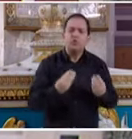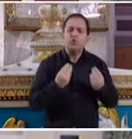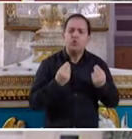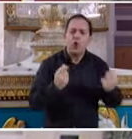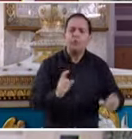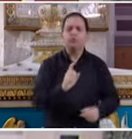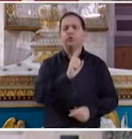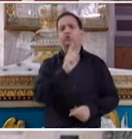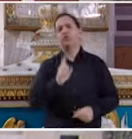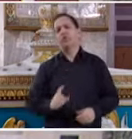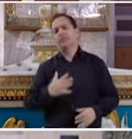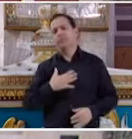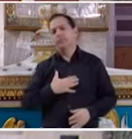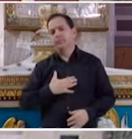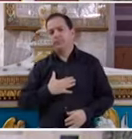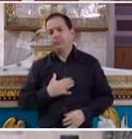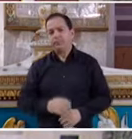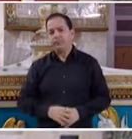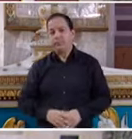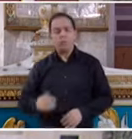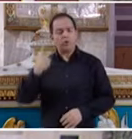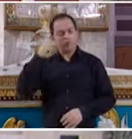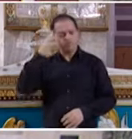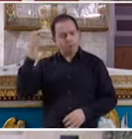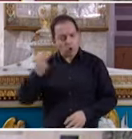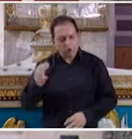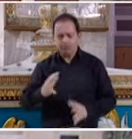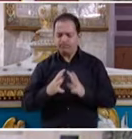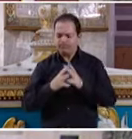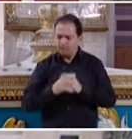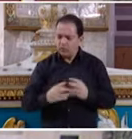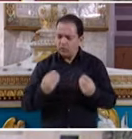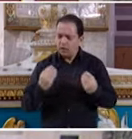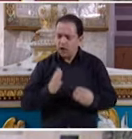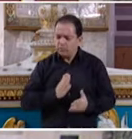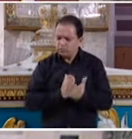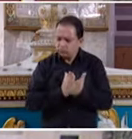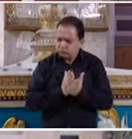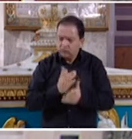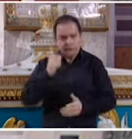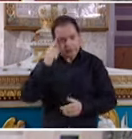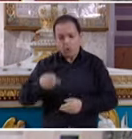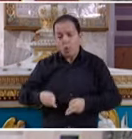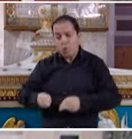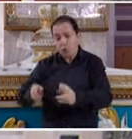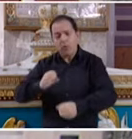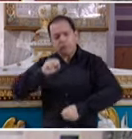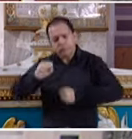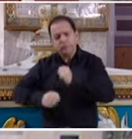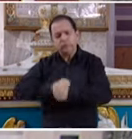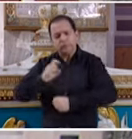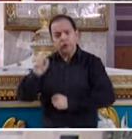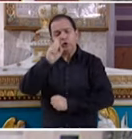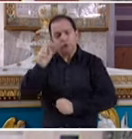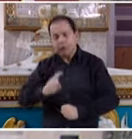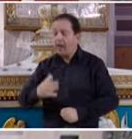ζωής. Ο νουνεχής και συνετός άνθρωπος γνωρίζει το δρόμο και τον αγώνα της ζωής και γι' αυτό